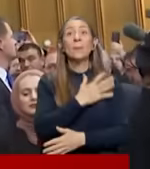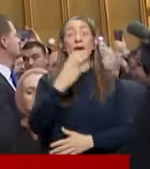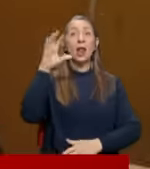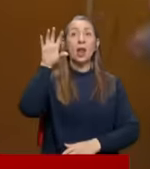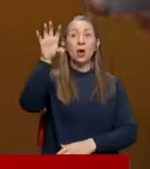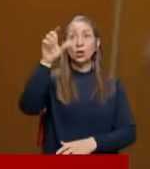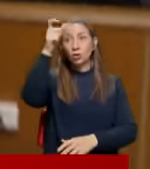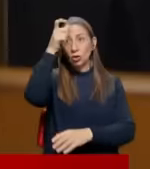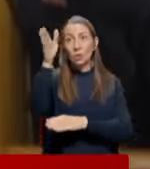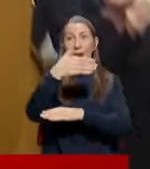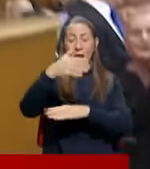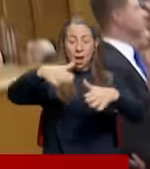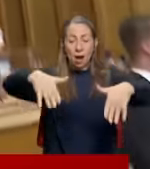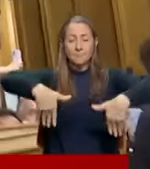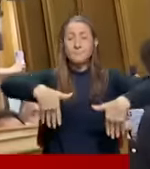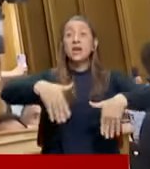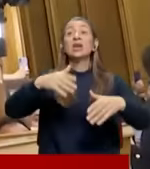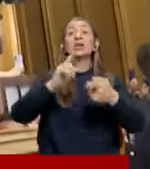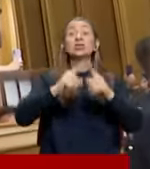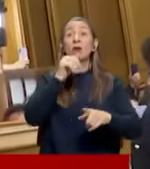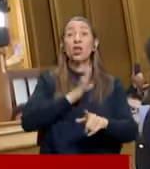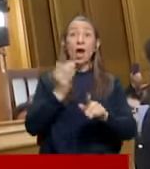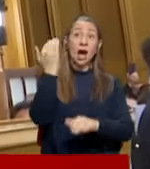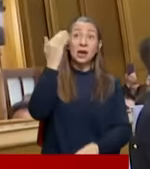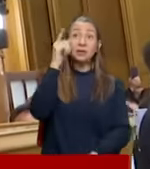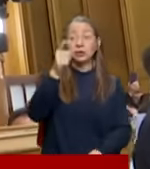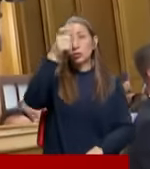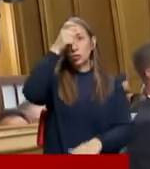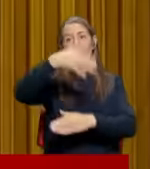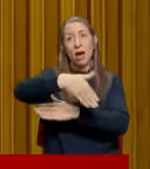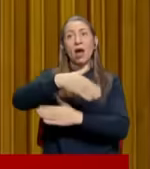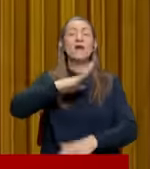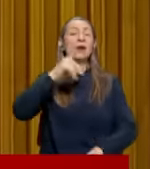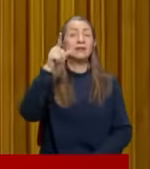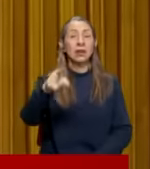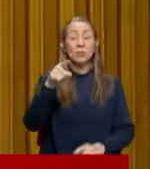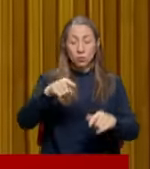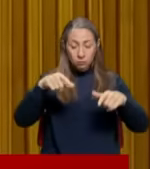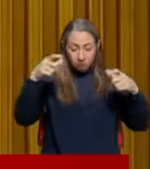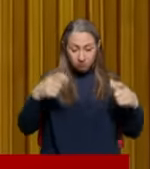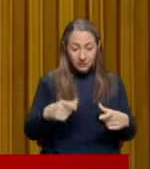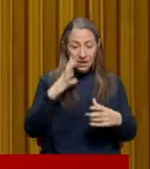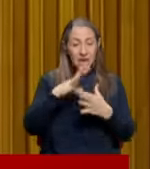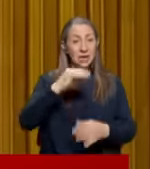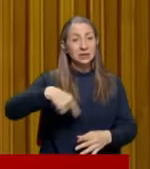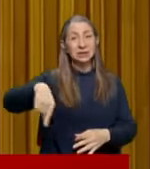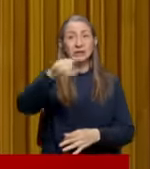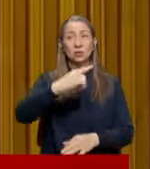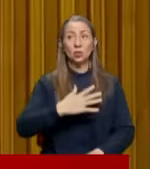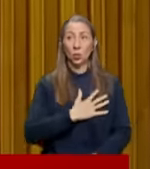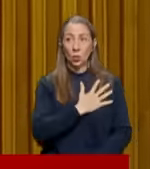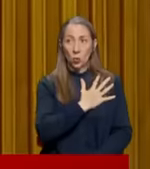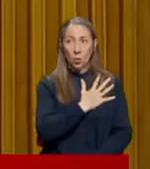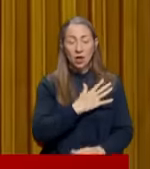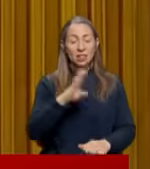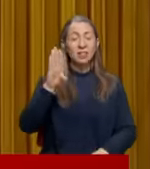logosu Türk bayrağıyla kapatıldı. Kılıçdaroğlu'nun arkasında da Türk bayrağı vardı. Bu kürsüde insanlarımızın onuru